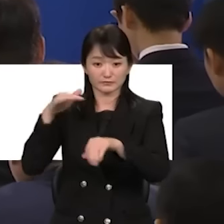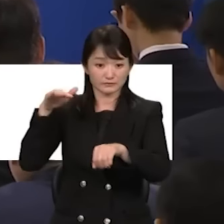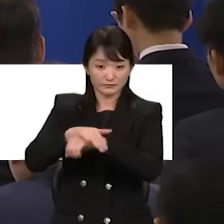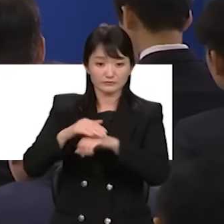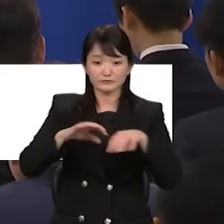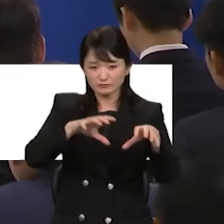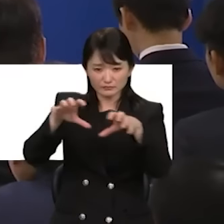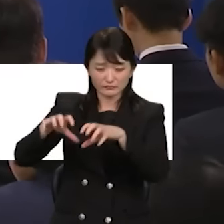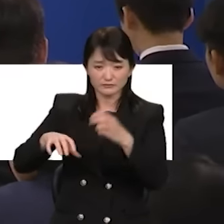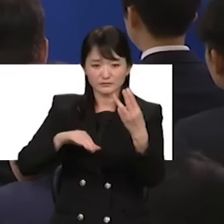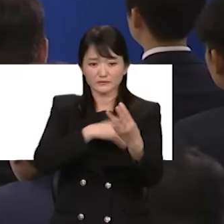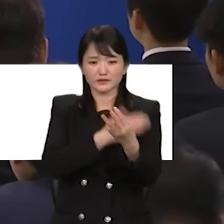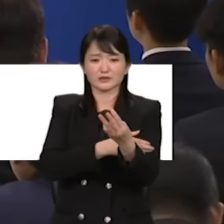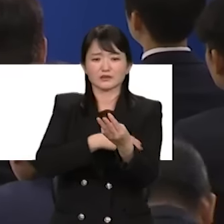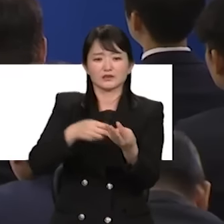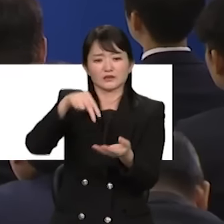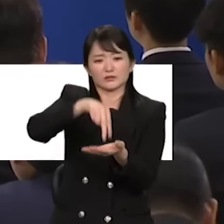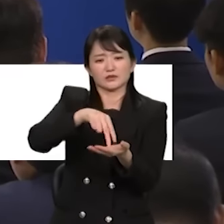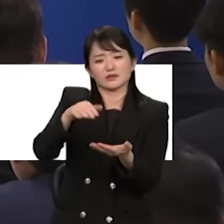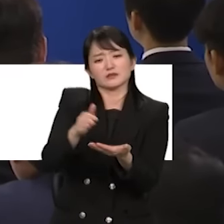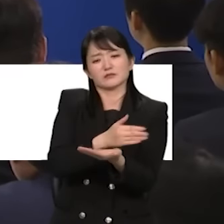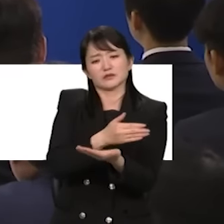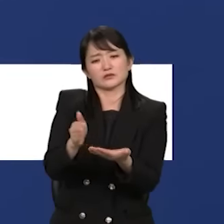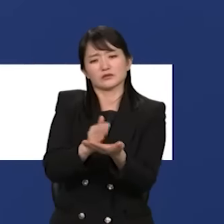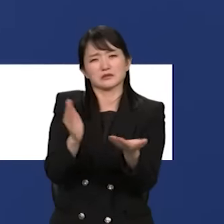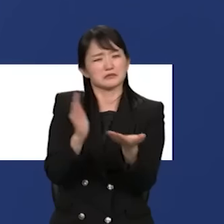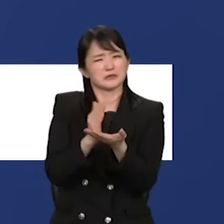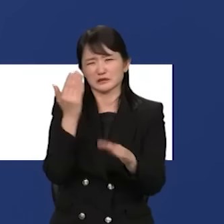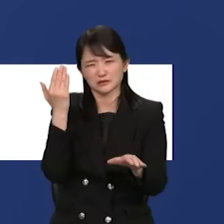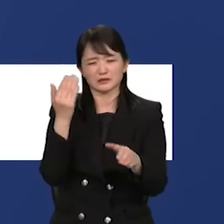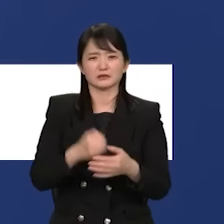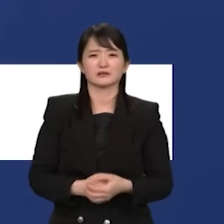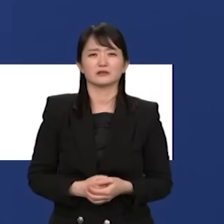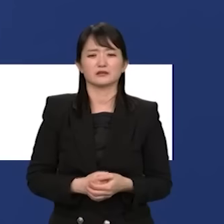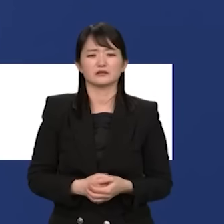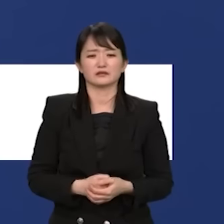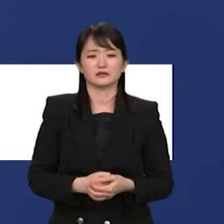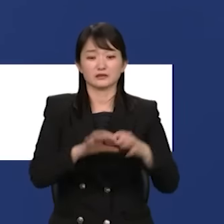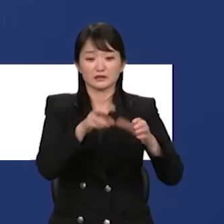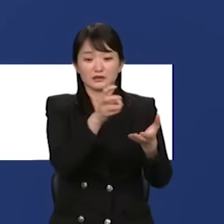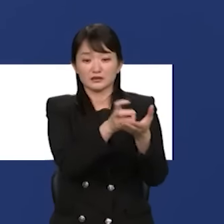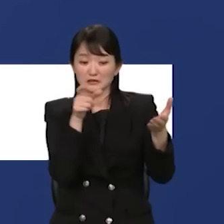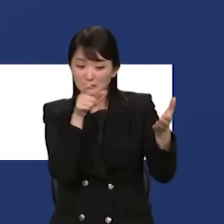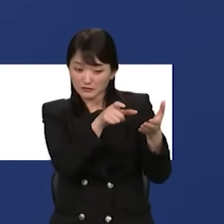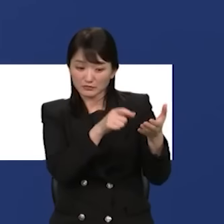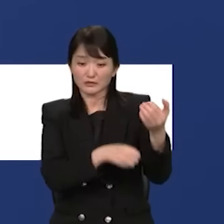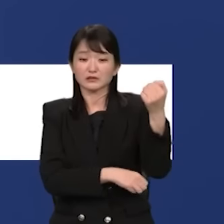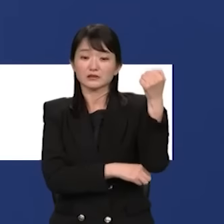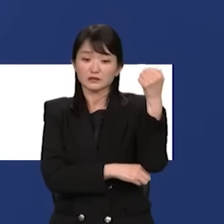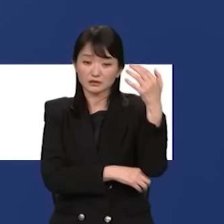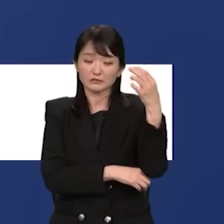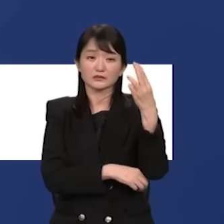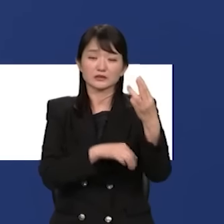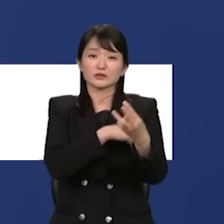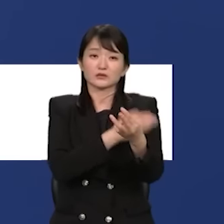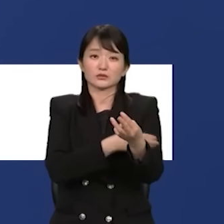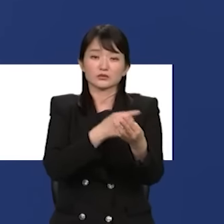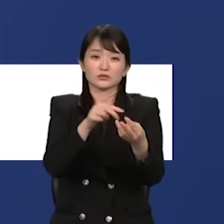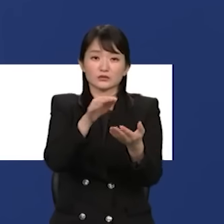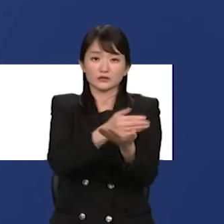국가들의 상권 분립 체계에 위반되기 때문입니다. 아무리 나와도 이거는 헌법의 기본 상권 분립의 본질인